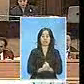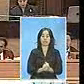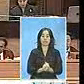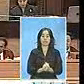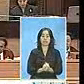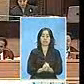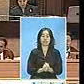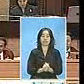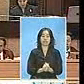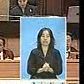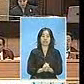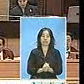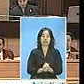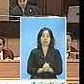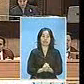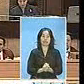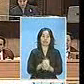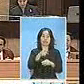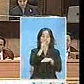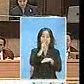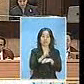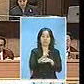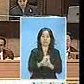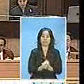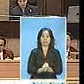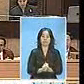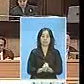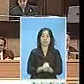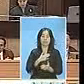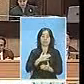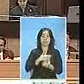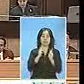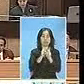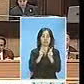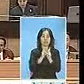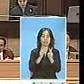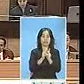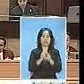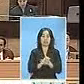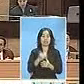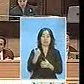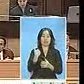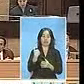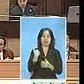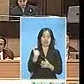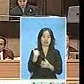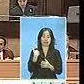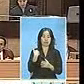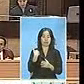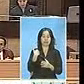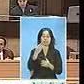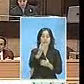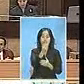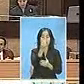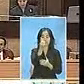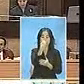ครับท่านประธานรัฐสภาที่เคารพครับกรรมธิการก็ได้ฟังเหตุฟังผลของเพื่อนสมา